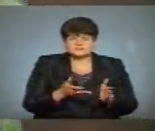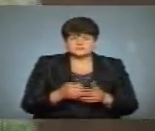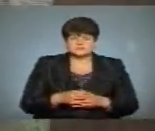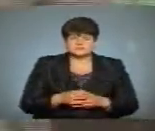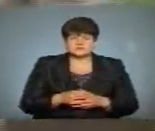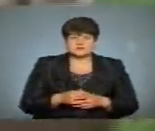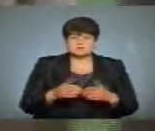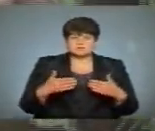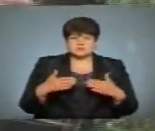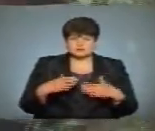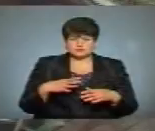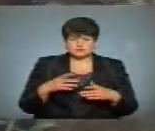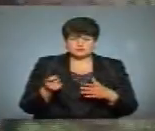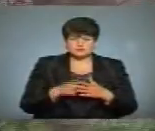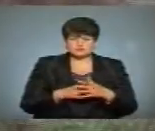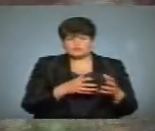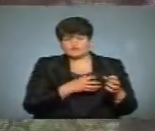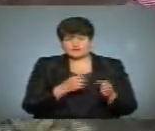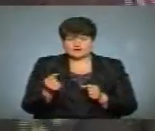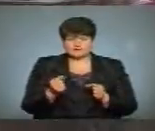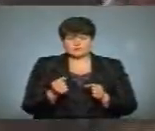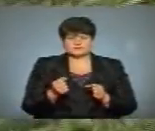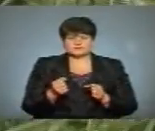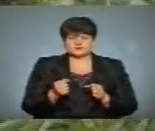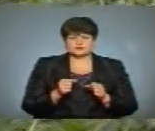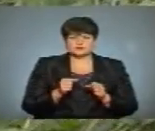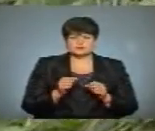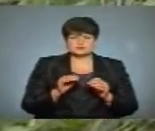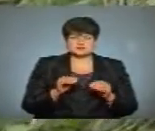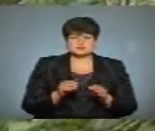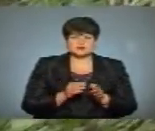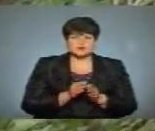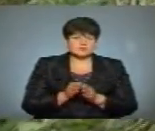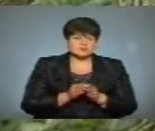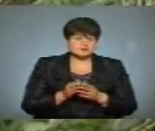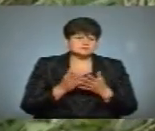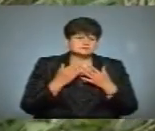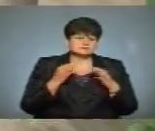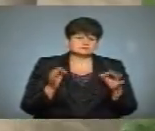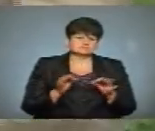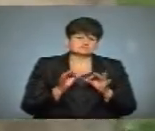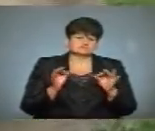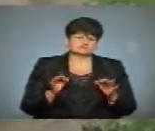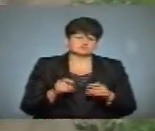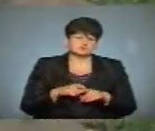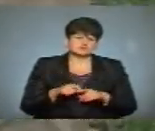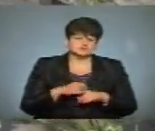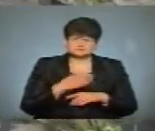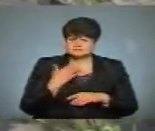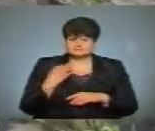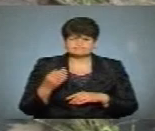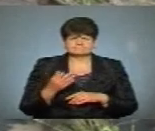потім. Брама сама тут була закрита. Вирвало тут було. Послали, що тут послали? Огірки, нема нічого. Часник, нема